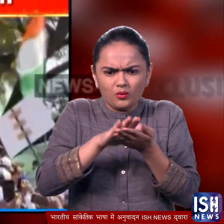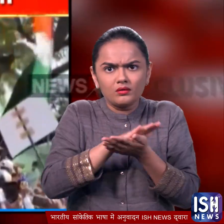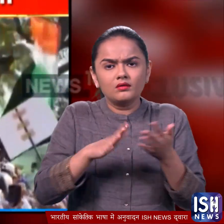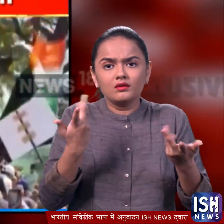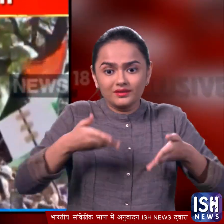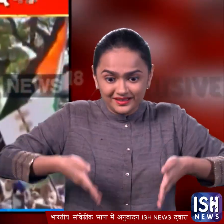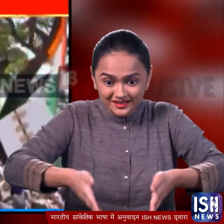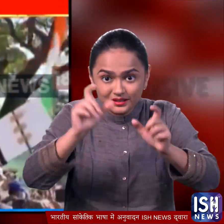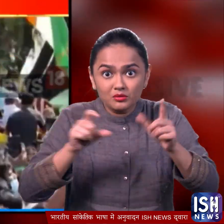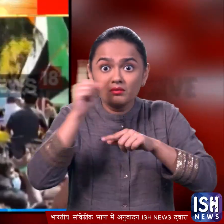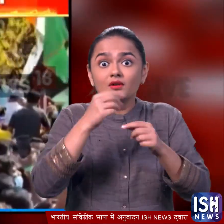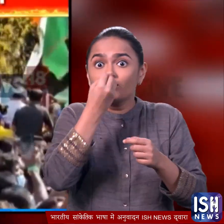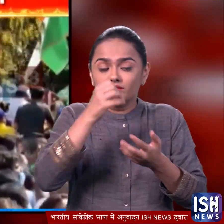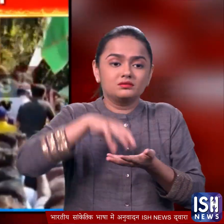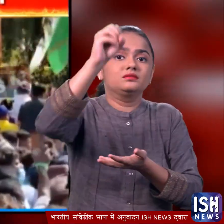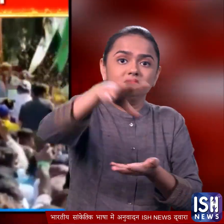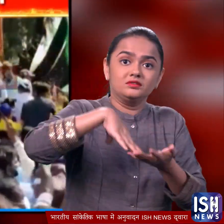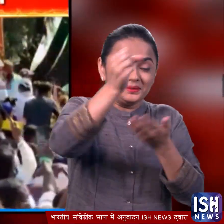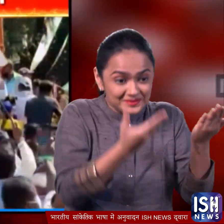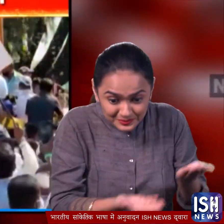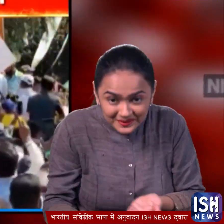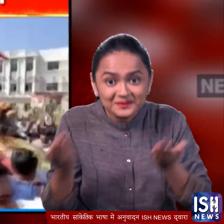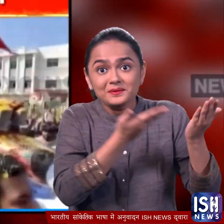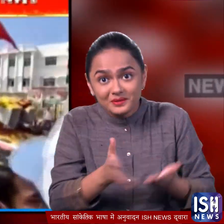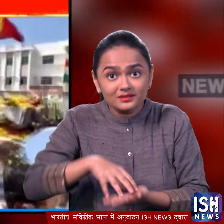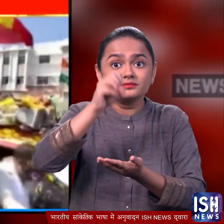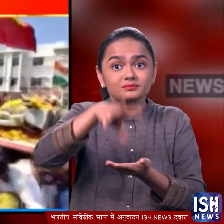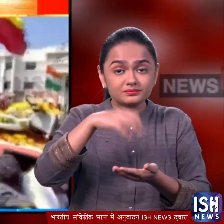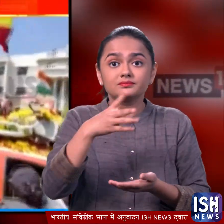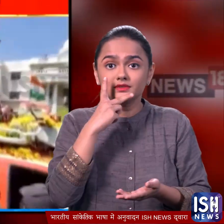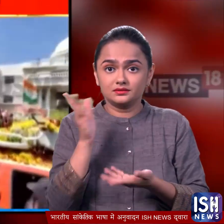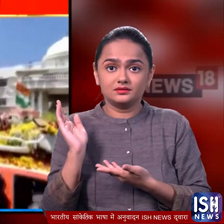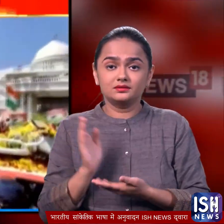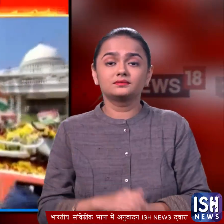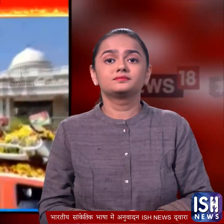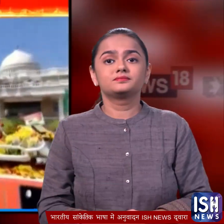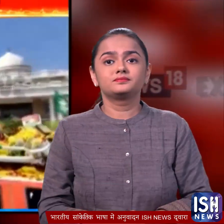में मौजूद लोग भी नेताओं पर फूल बरसाकर उनका स्वागत करते दिखाई दिए।